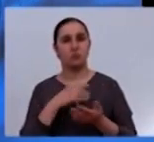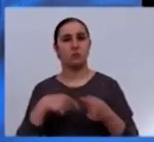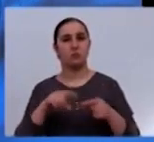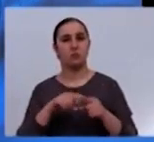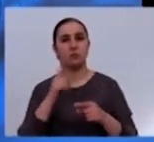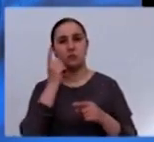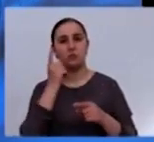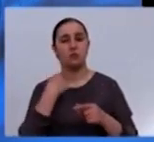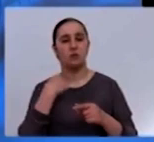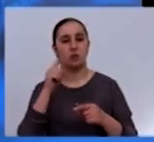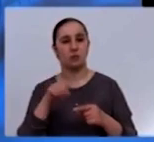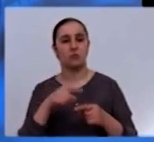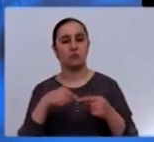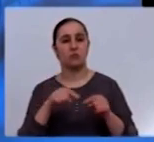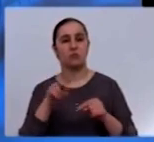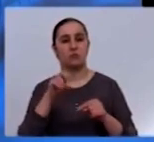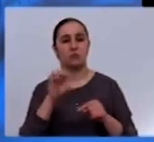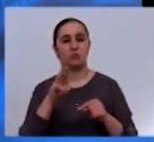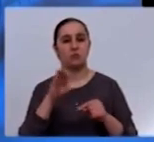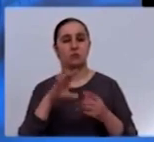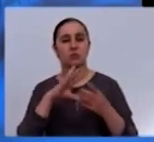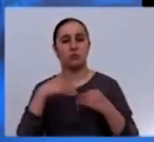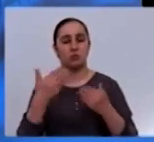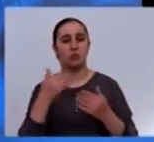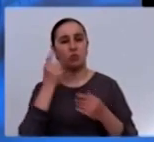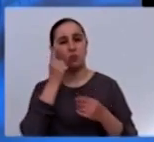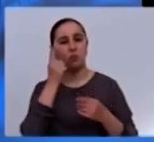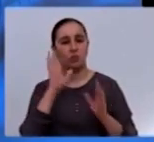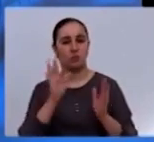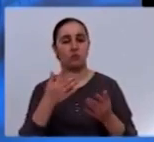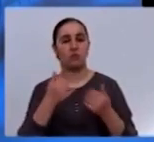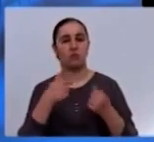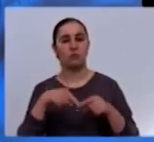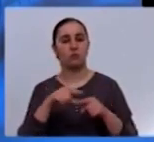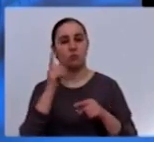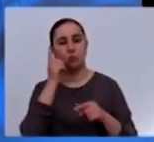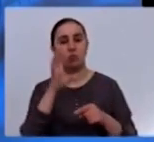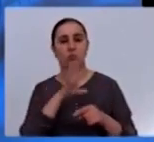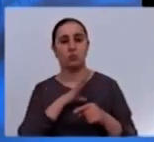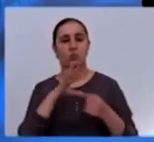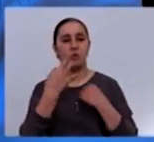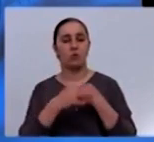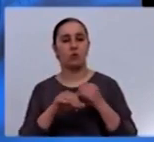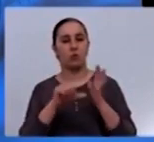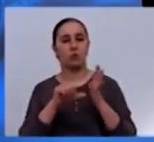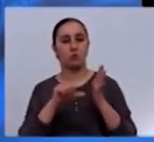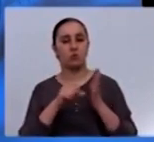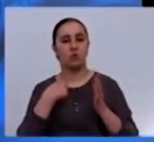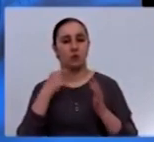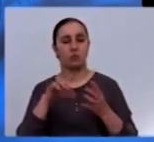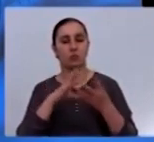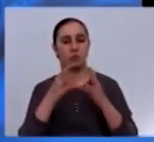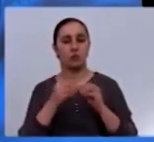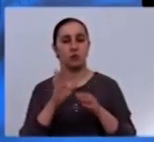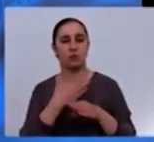Endi telefon raqamingizga demak dastur tomonidan qo'ng'iroq qilishadi. Va o'sha qo'ng'iroq qilingan oxirgi 6 ta raqamni siz